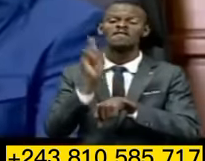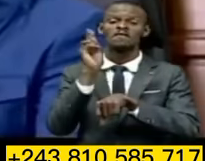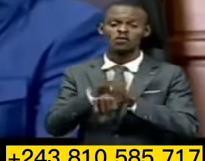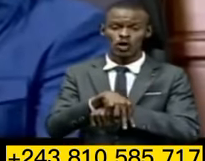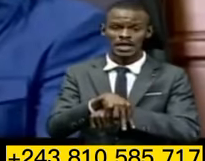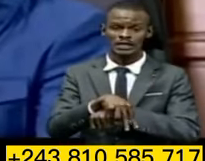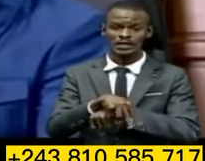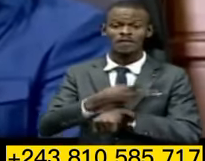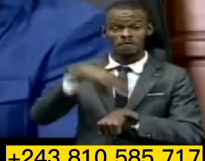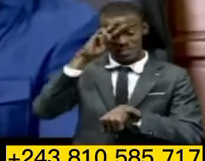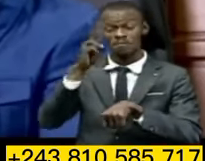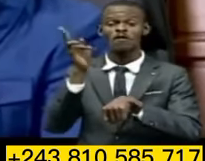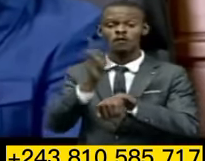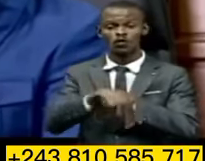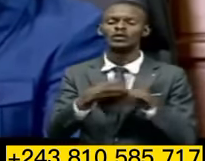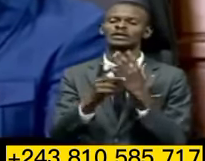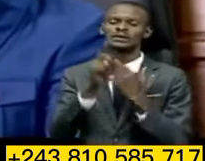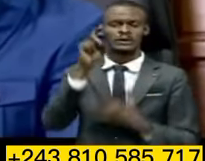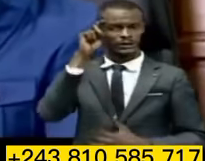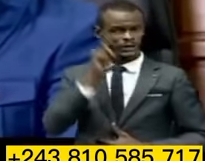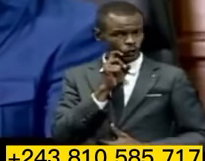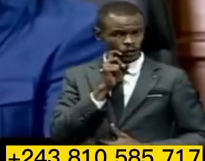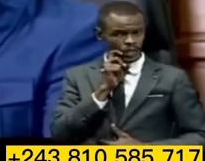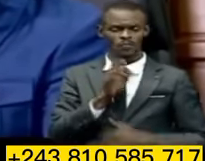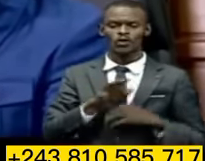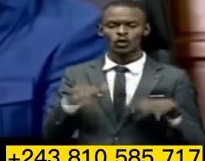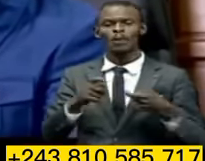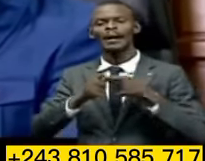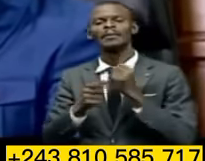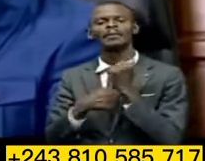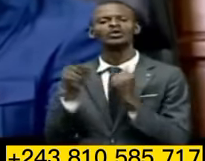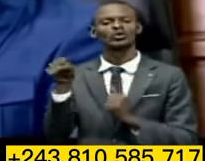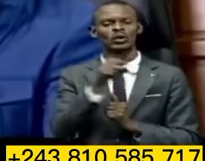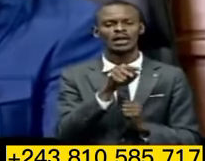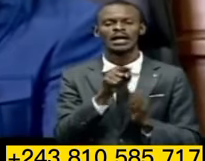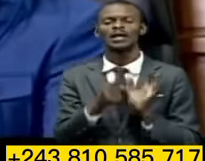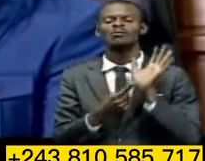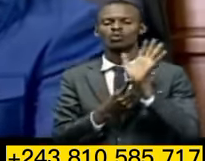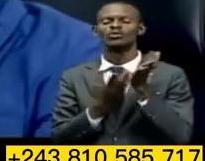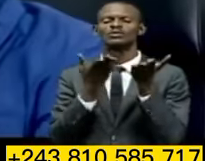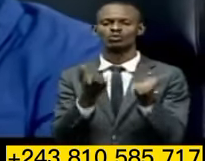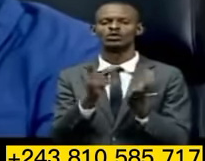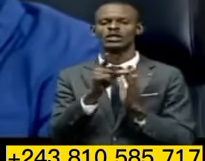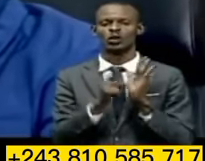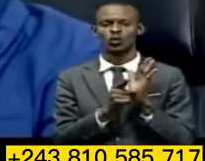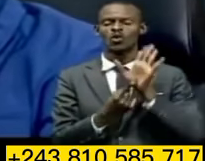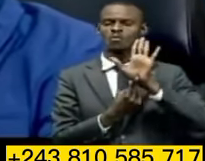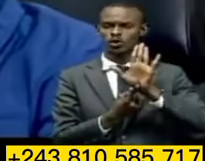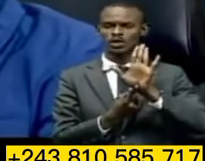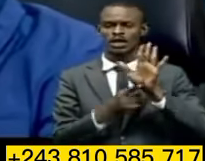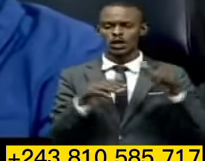contre la paix et la sécurité de l'humanité. Ce texte a-t-il expliqué, fixe les modalités de protection